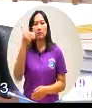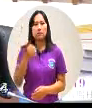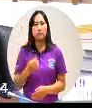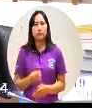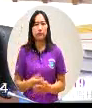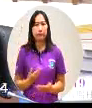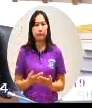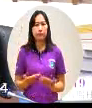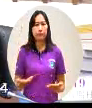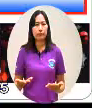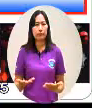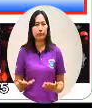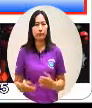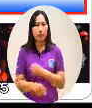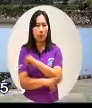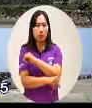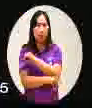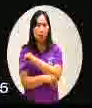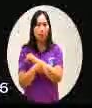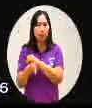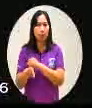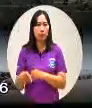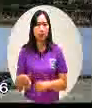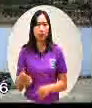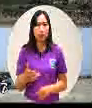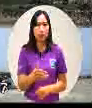最后，这个是西港的东堤吼，市长，这个。